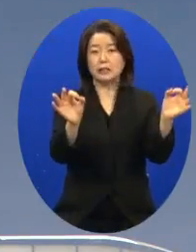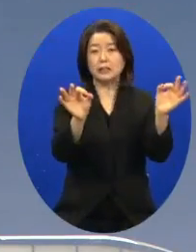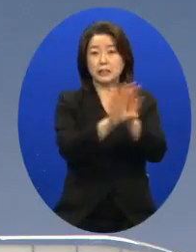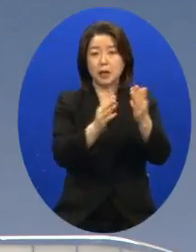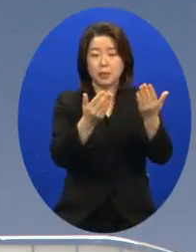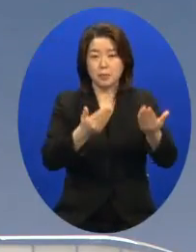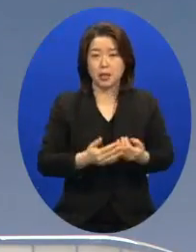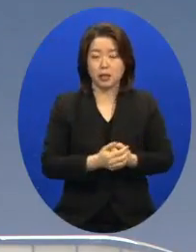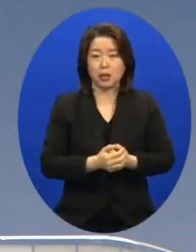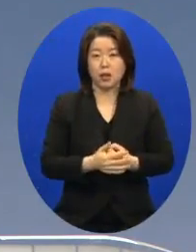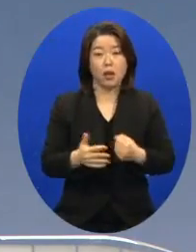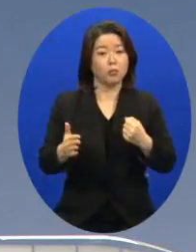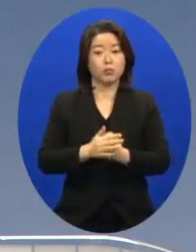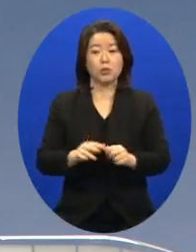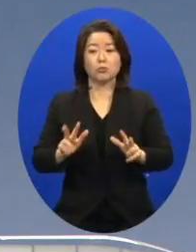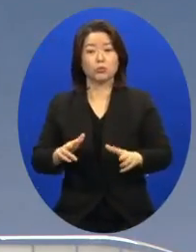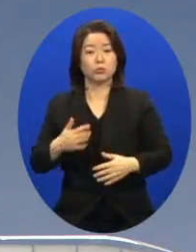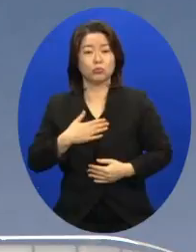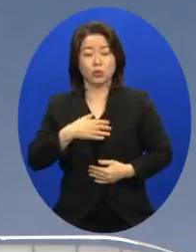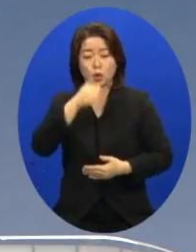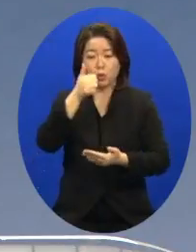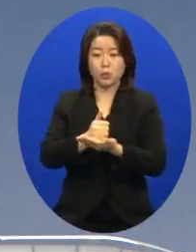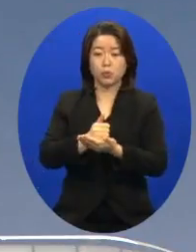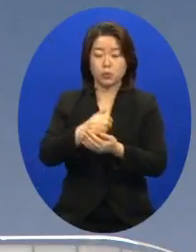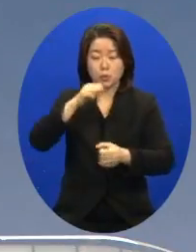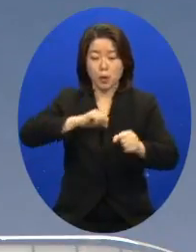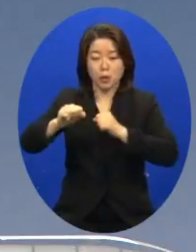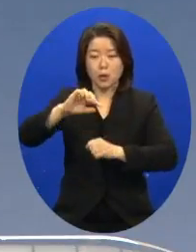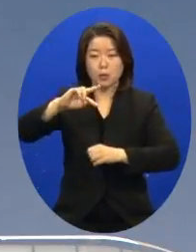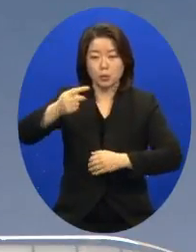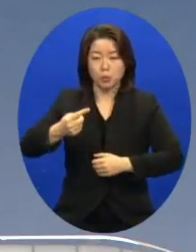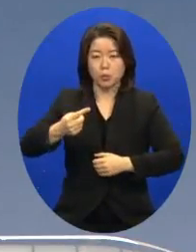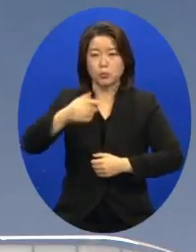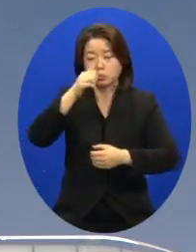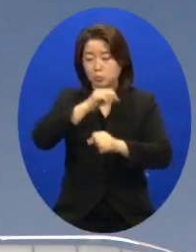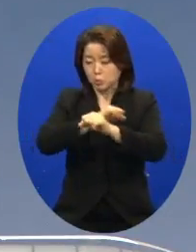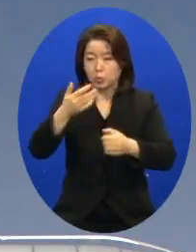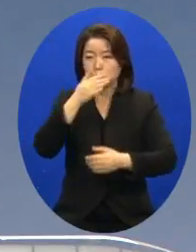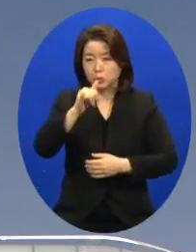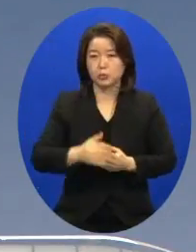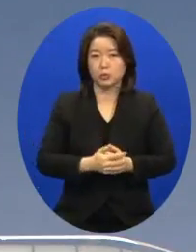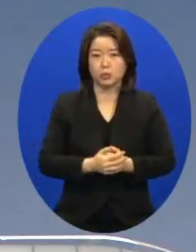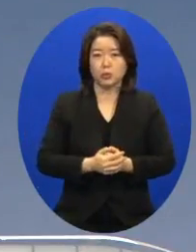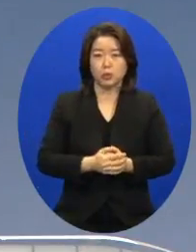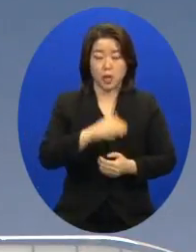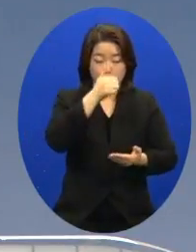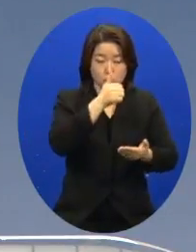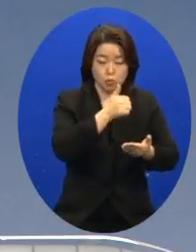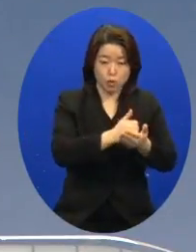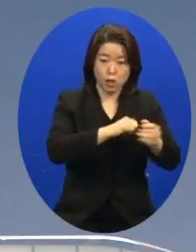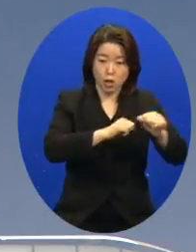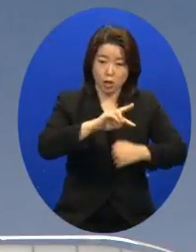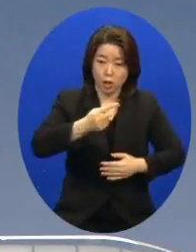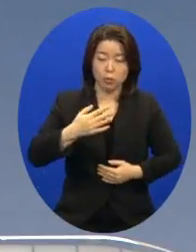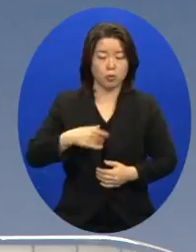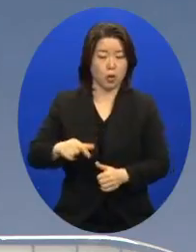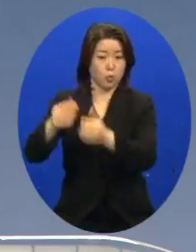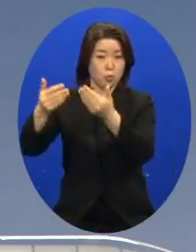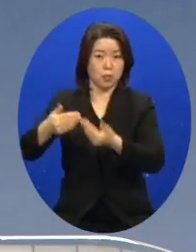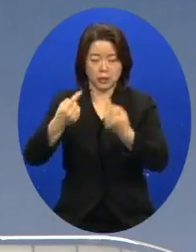그러니까 죄를 지어도 다 용서 받았다 죄를 지어도 나는 구원 받은 게 분명하다